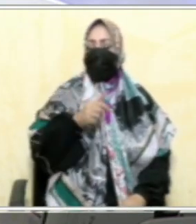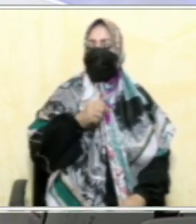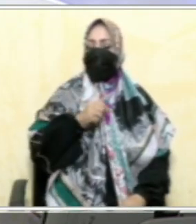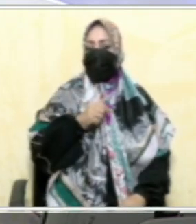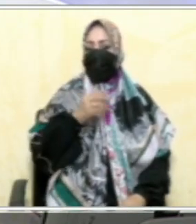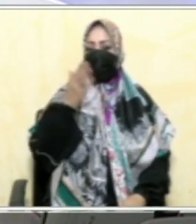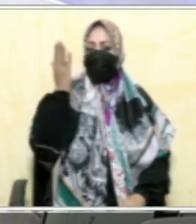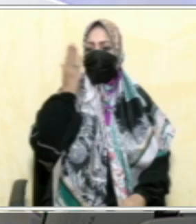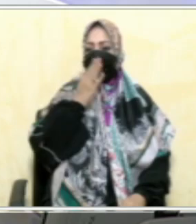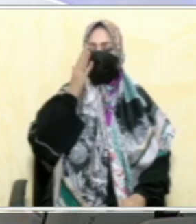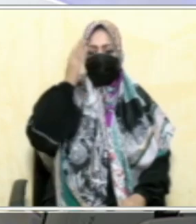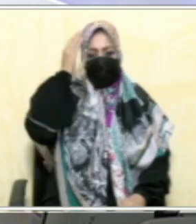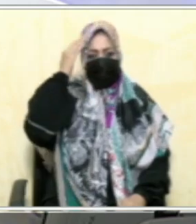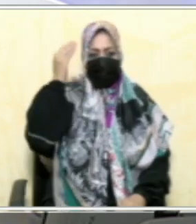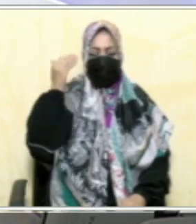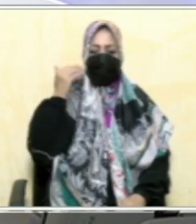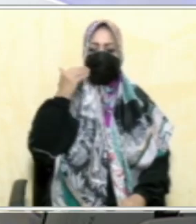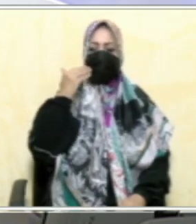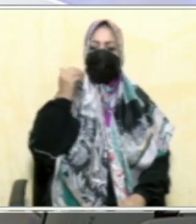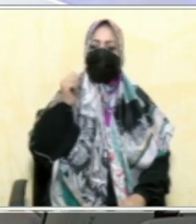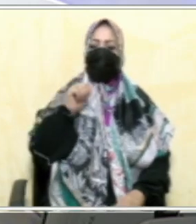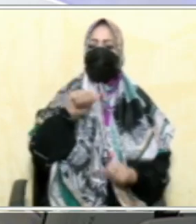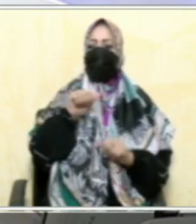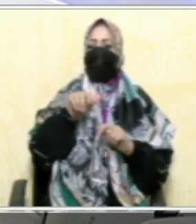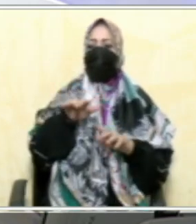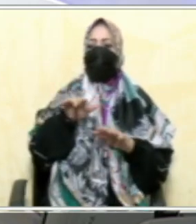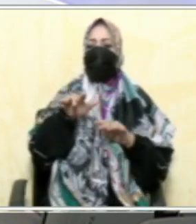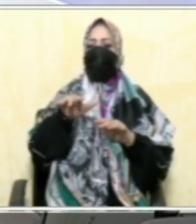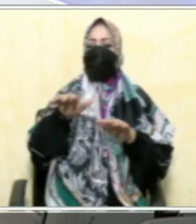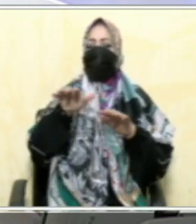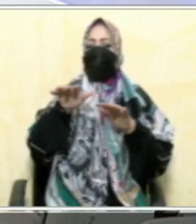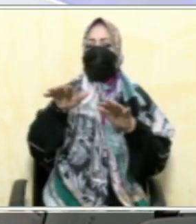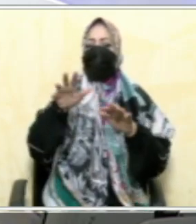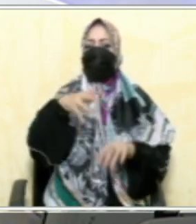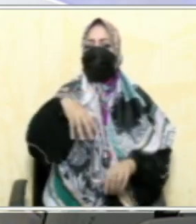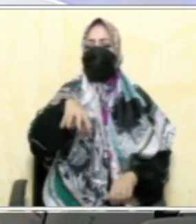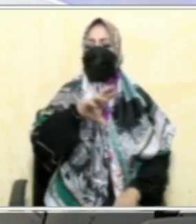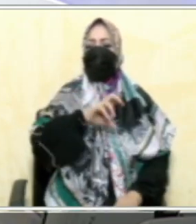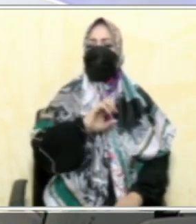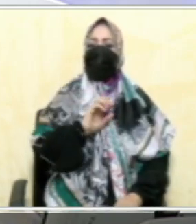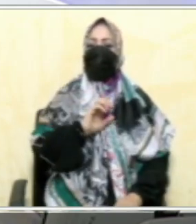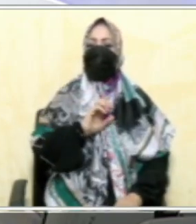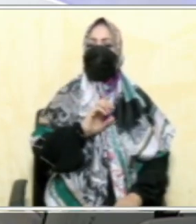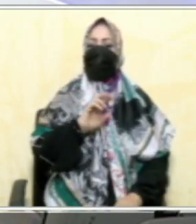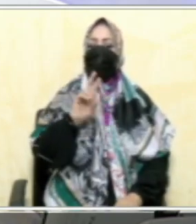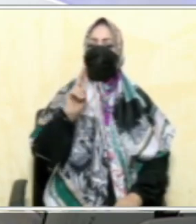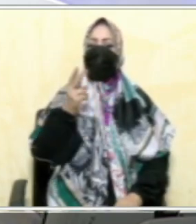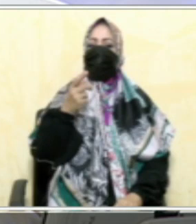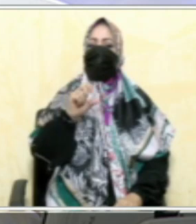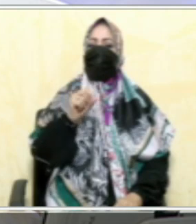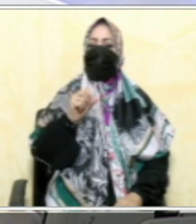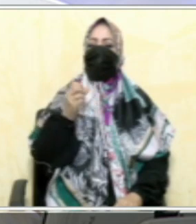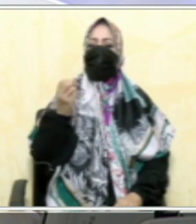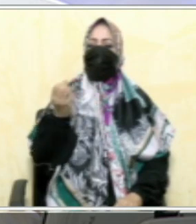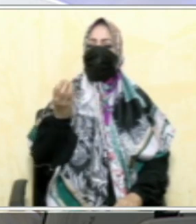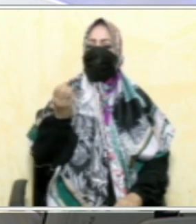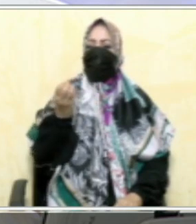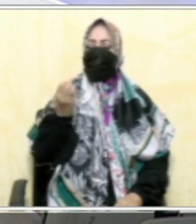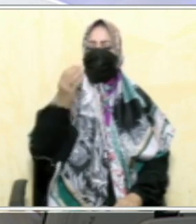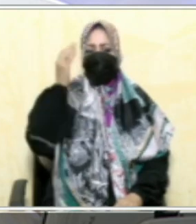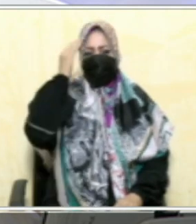في العقود الأخيرة، يعني بعد سنة 2000 تقريبا انتشر بكثرة